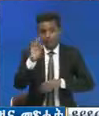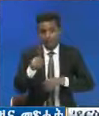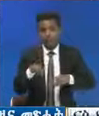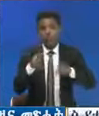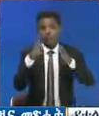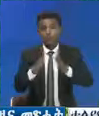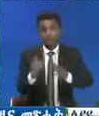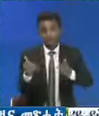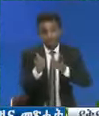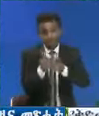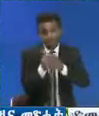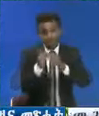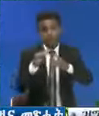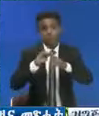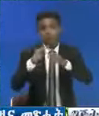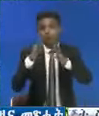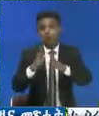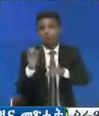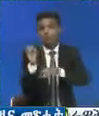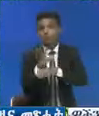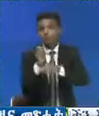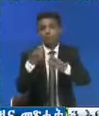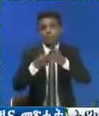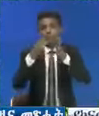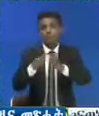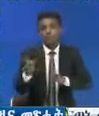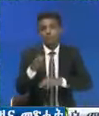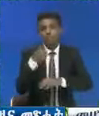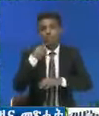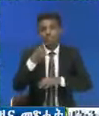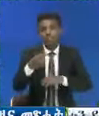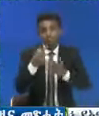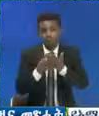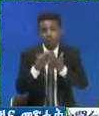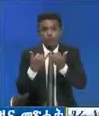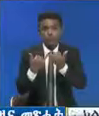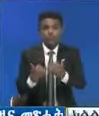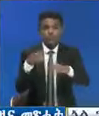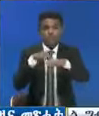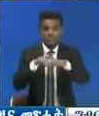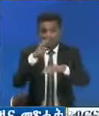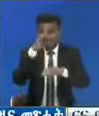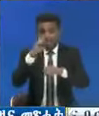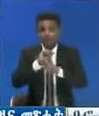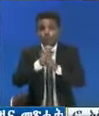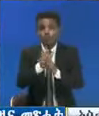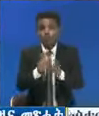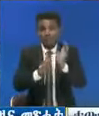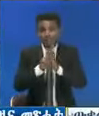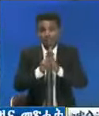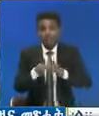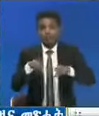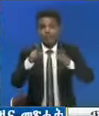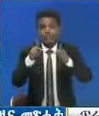ቅርበት ገልጸው በሙያዊ ምክሮቻቸው ውጤታማ እንደሆኑ ይናገራሉ። በአሁኑ ወቅት በተከሰተው የኮሮና ቫይረስ ወረርሽኝ በግብርና ባለሙያና በአርሶ አደሩ